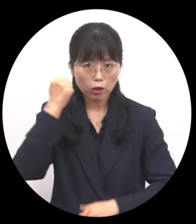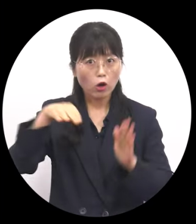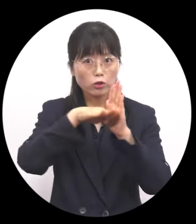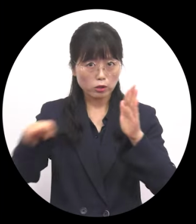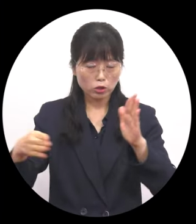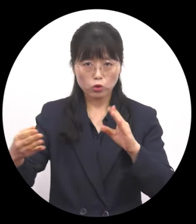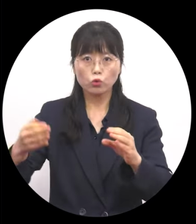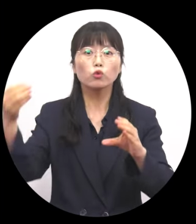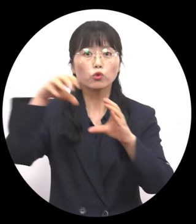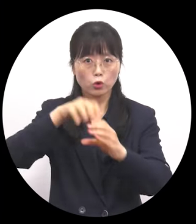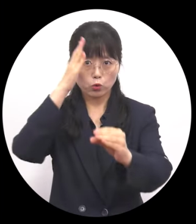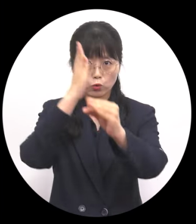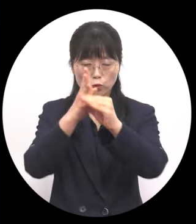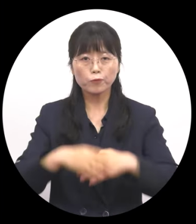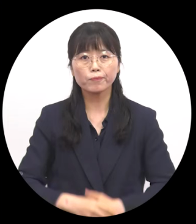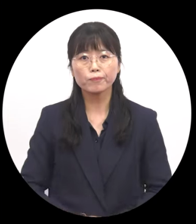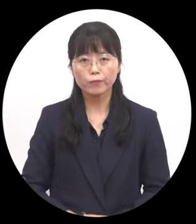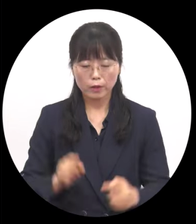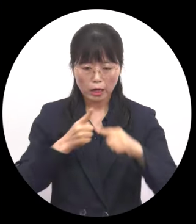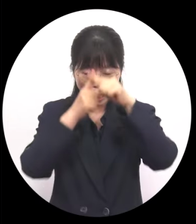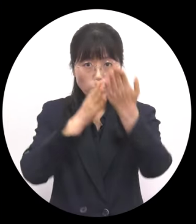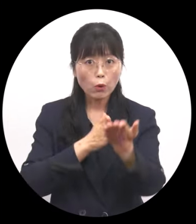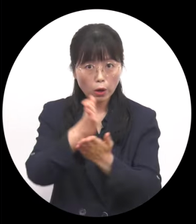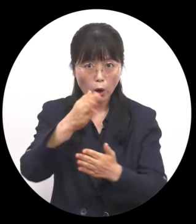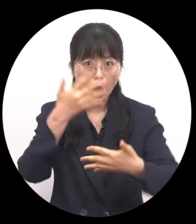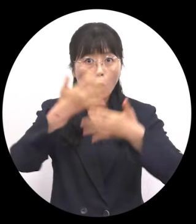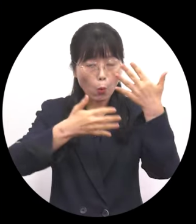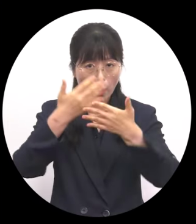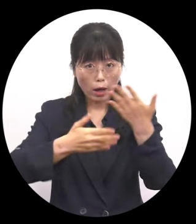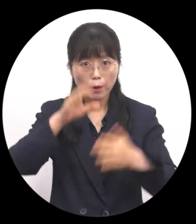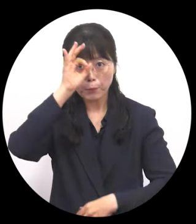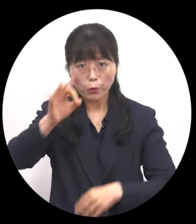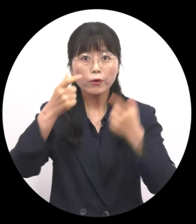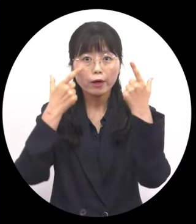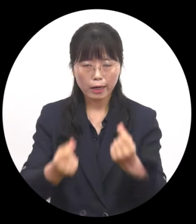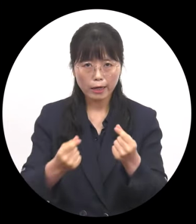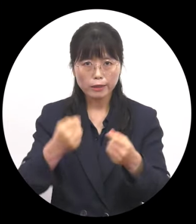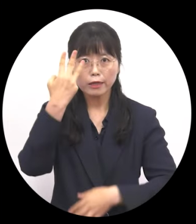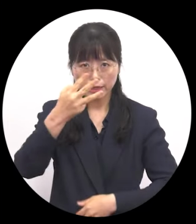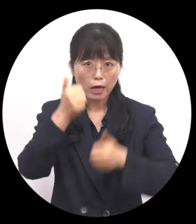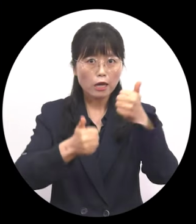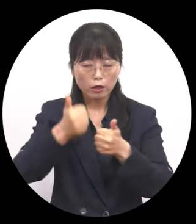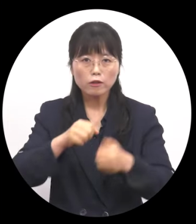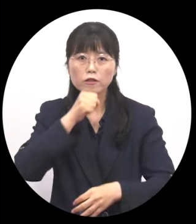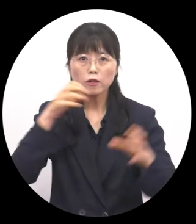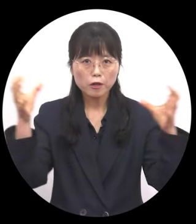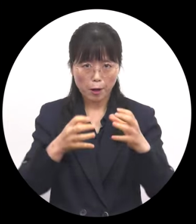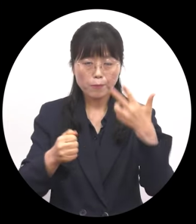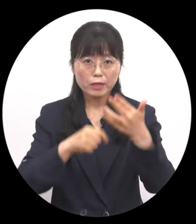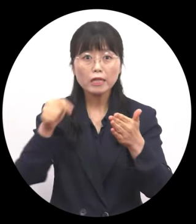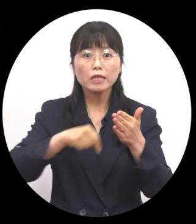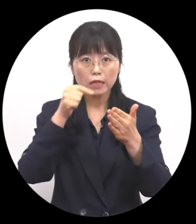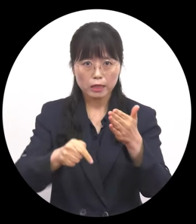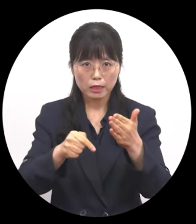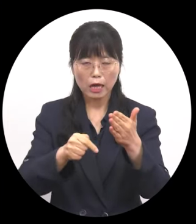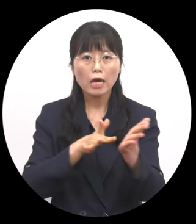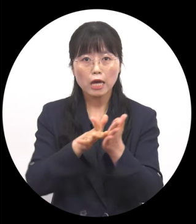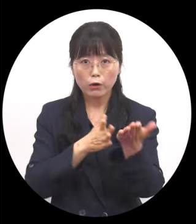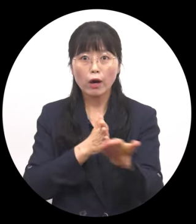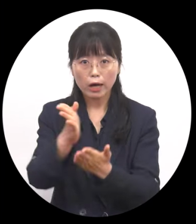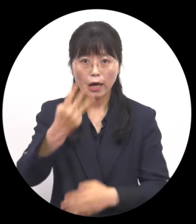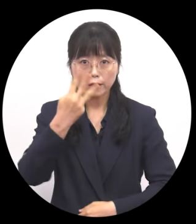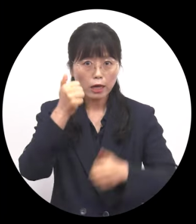적용하고 있습니다. 간호학과는 화면에 보시는 바와 같이 3개 영역 등급합 7 이내,